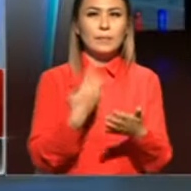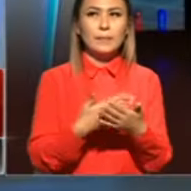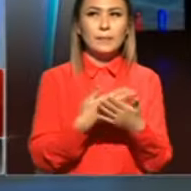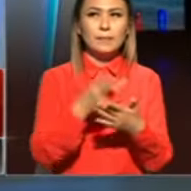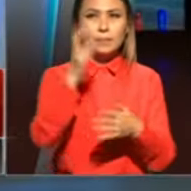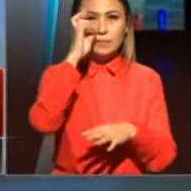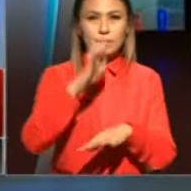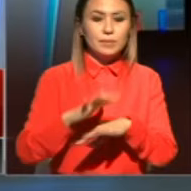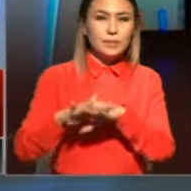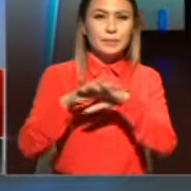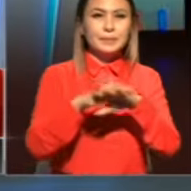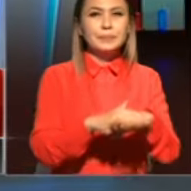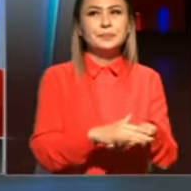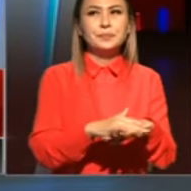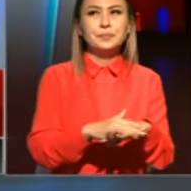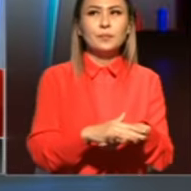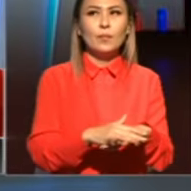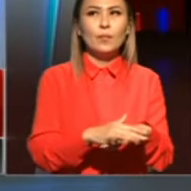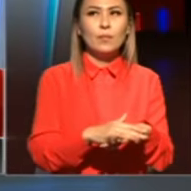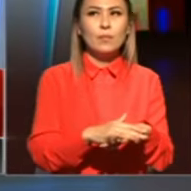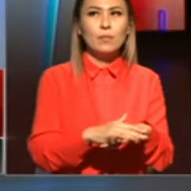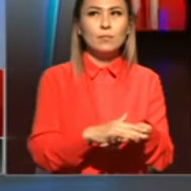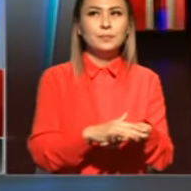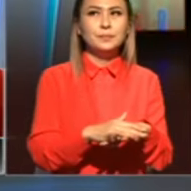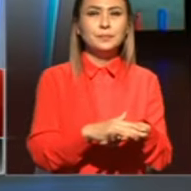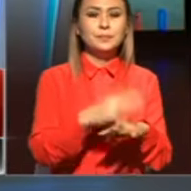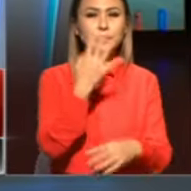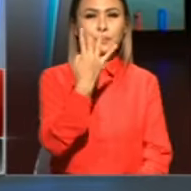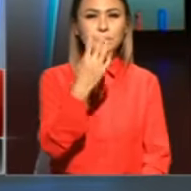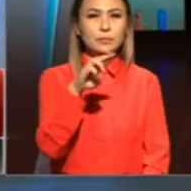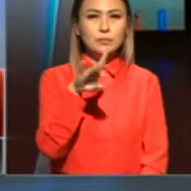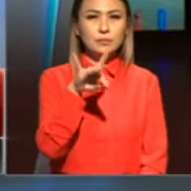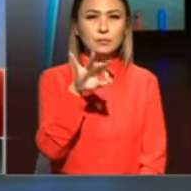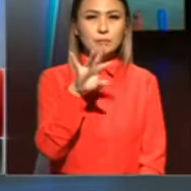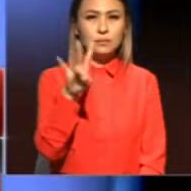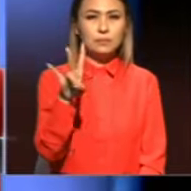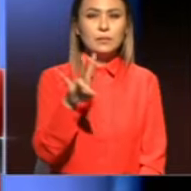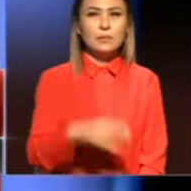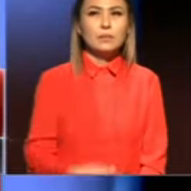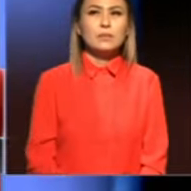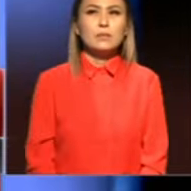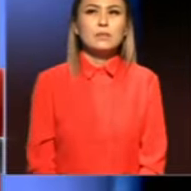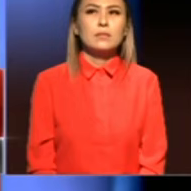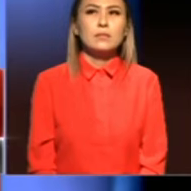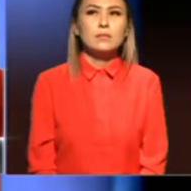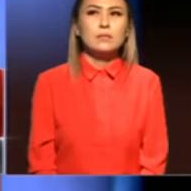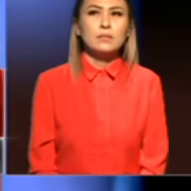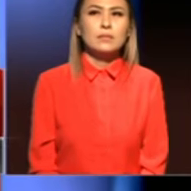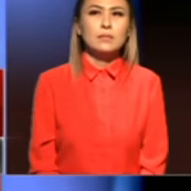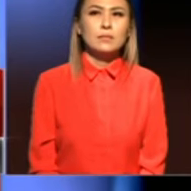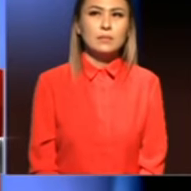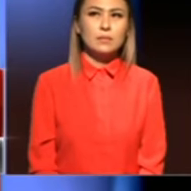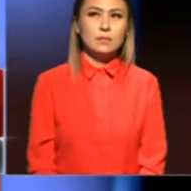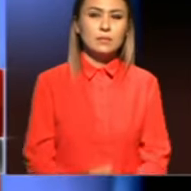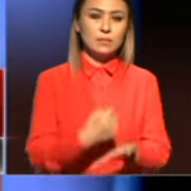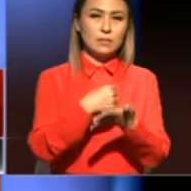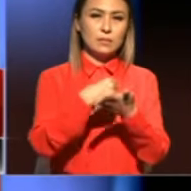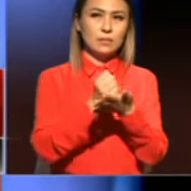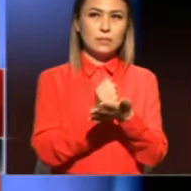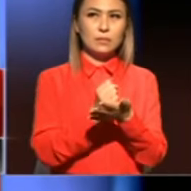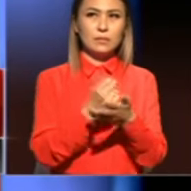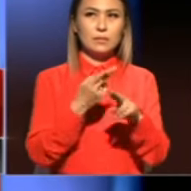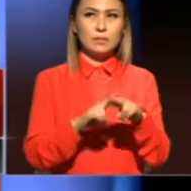қаржы жалпы жиыны 4 триллионның маңында қаржы бөлінді, бекіді. Ал енді